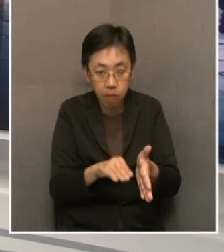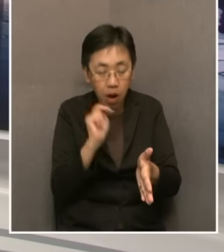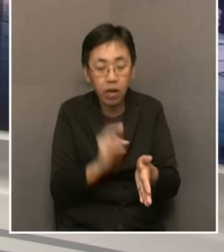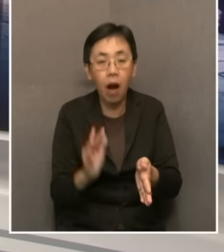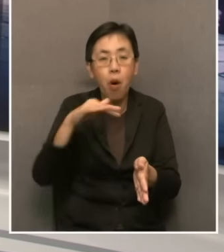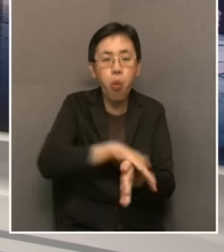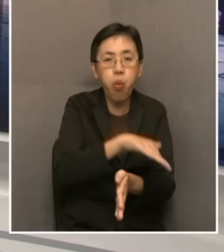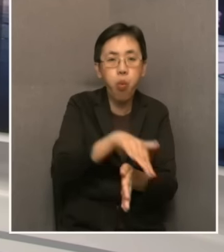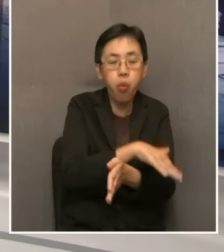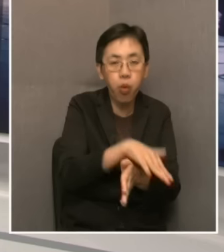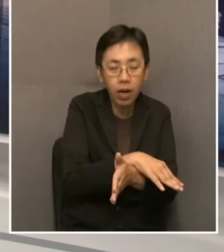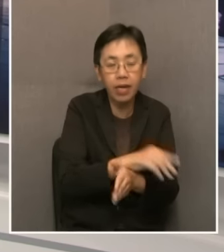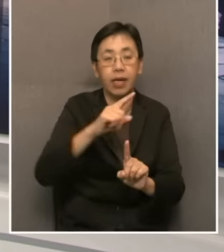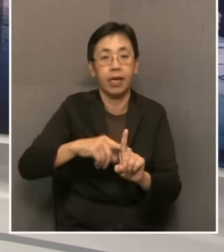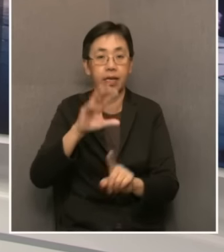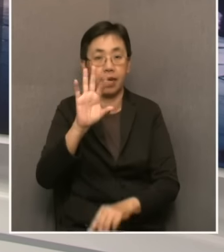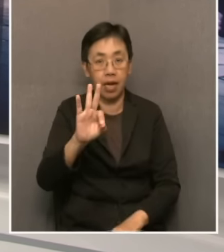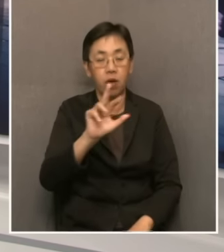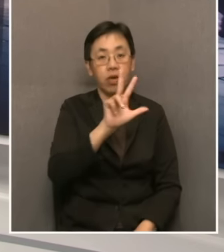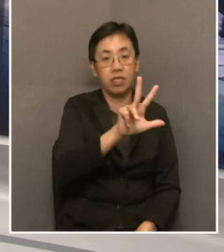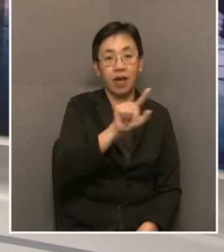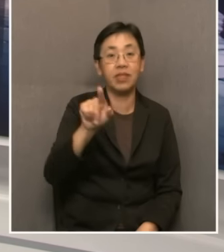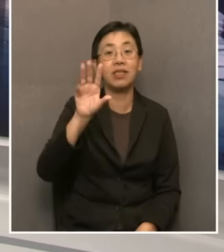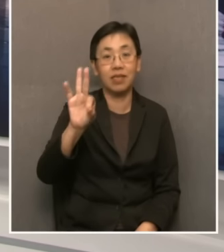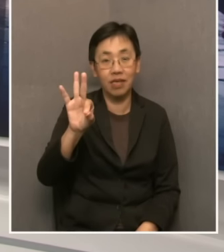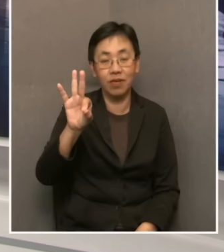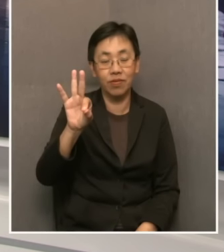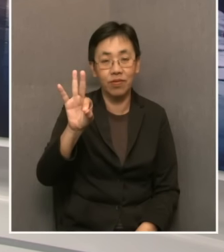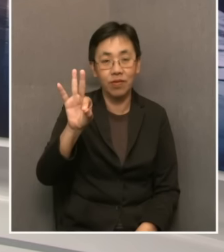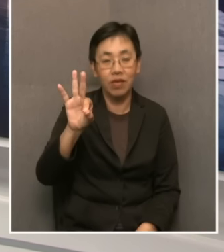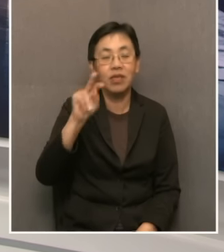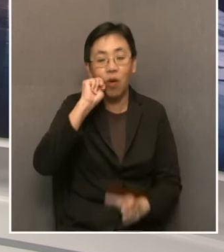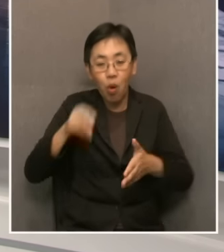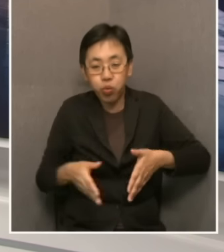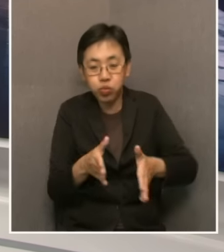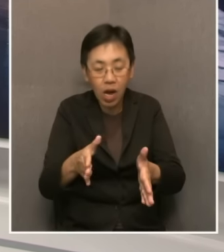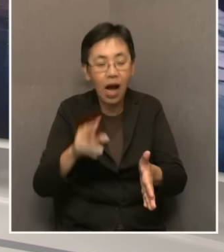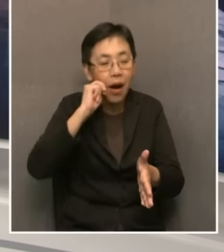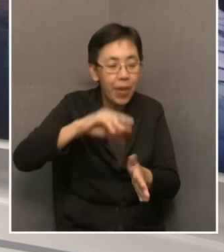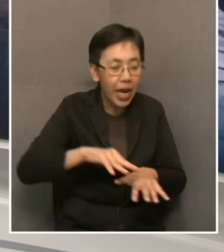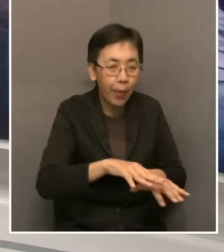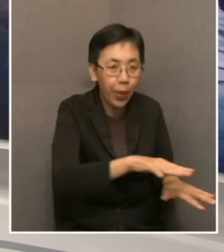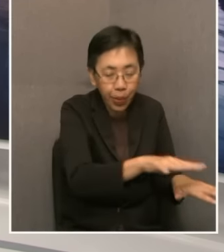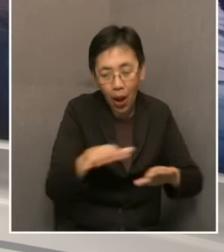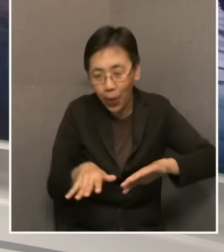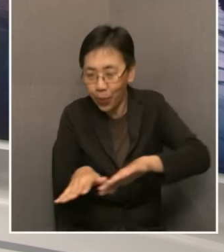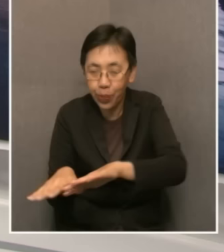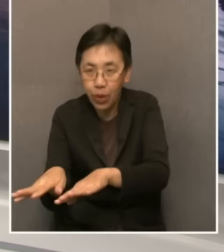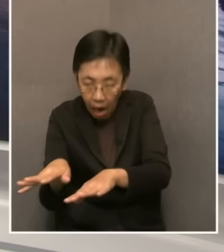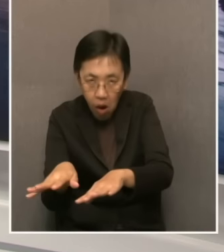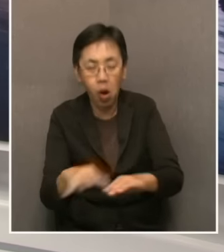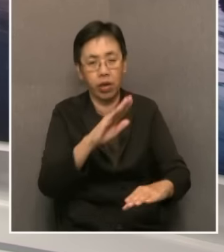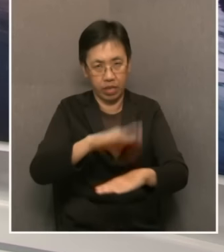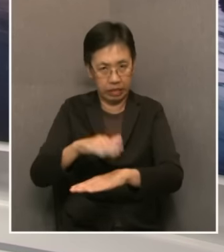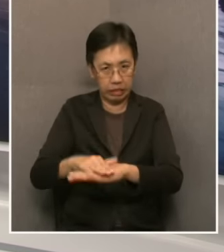3ถึง9กันยายนนี้โดยเฉพาะในพื้นที่ลุ่มต่ำแม่น้ำสายหลักแม่น้ำสาขาของแม่น้ำเจ้าพระยานะคะจุดต่างๆที่ต้องเฝ้า